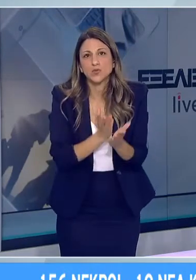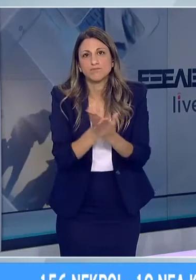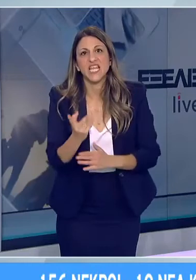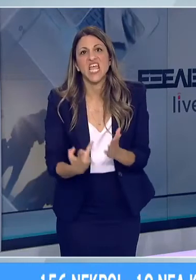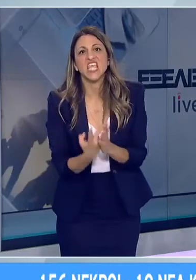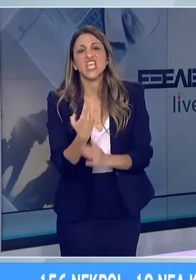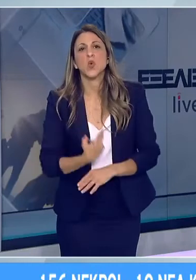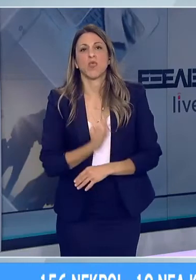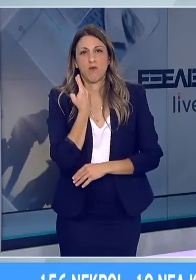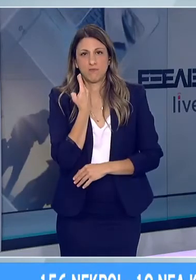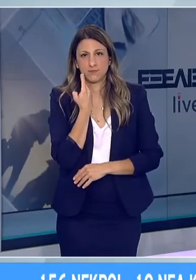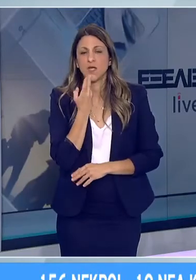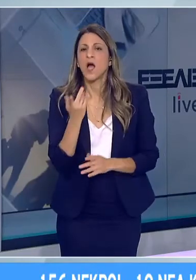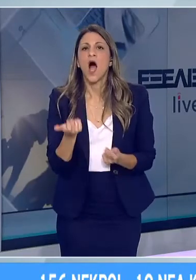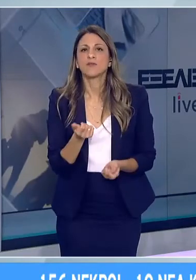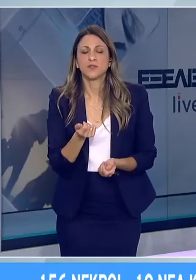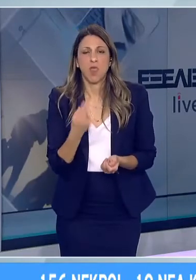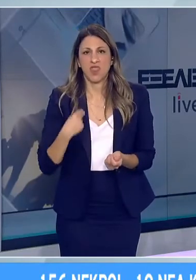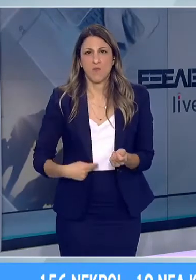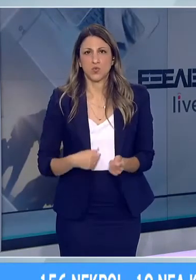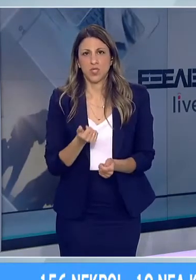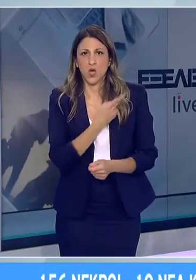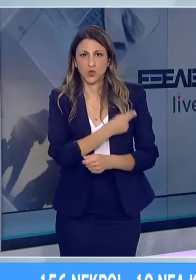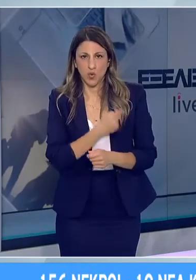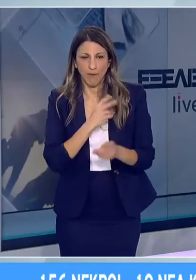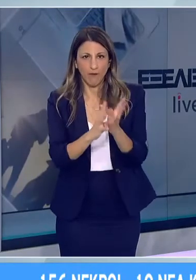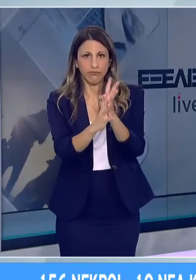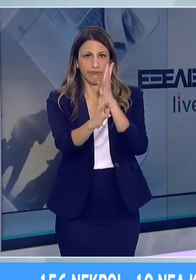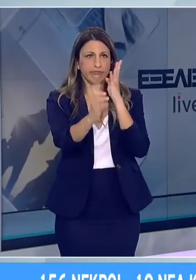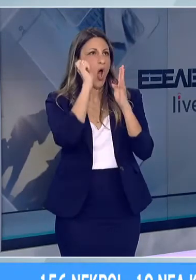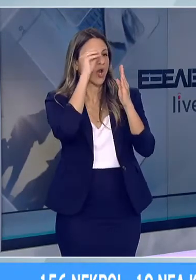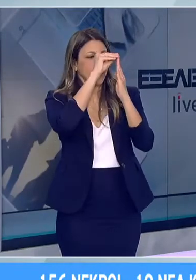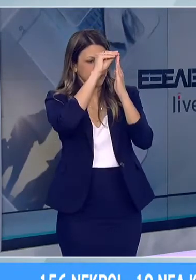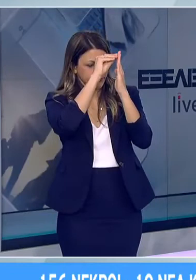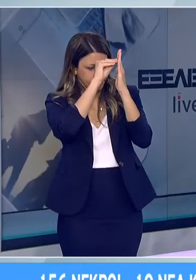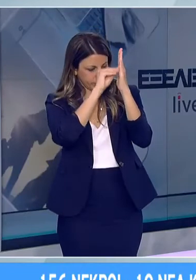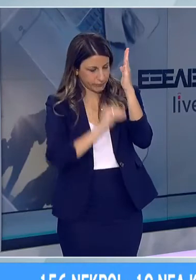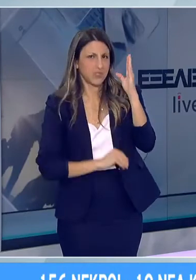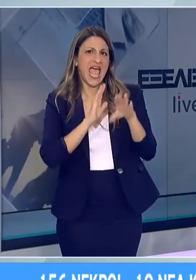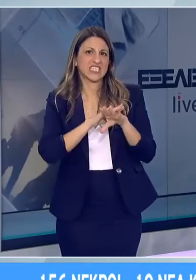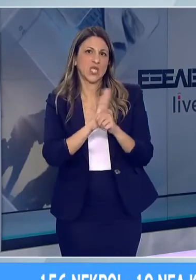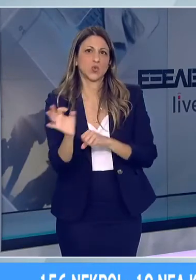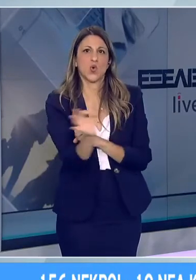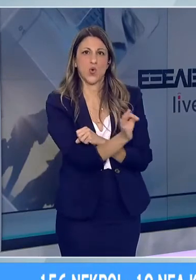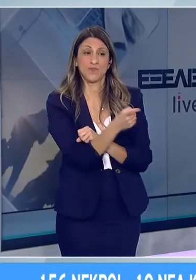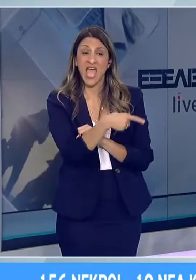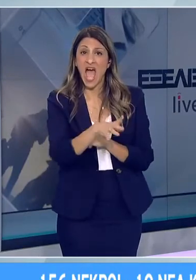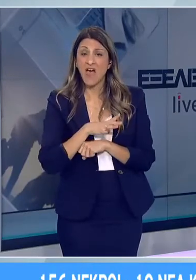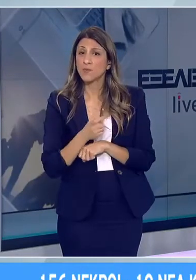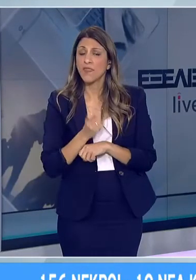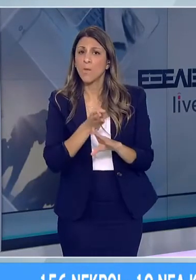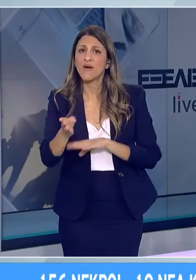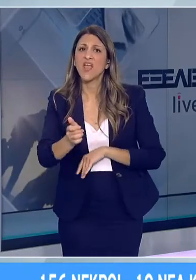στον ιδιωτικό τομέα εξαιτίας των μεγάλων ληστών αναμονής που έχουν δημιουργηθεί στα δημόσια νοσοκομεία λόγω πανδημίας. Οι άνθρωποι αυτοί που δεν έχουν